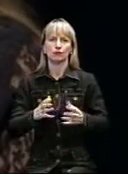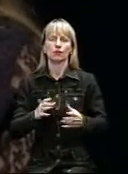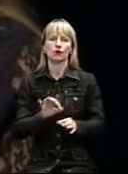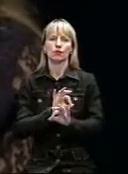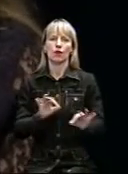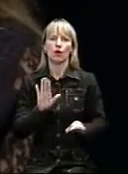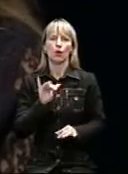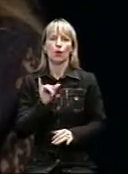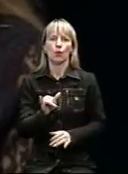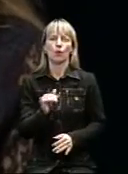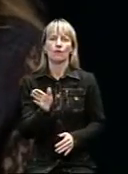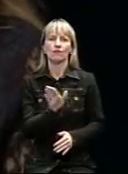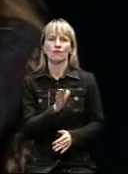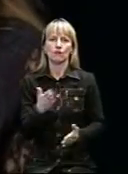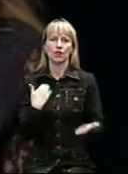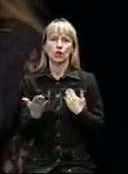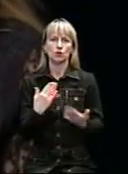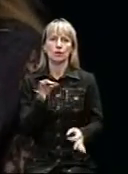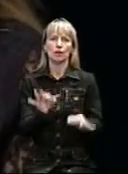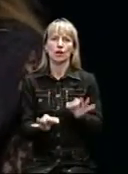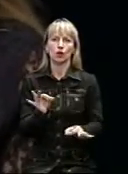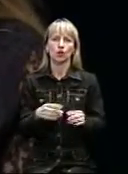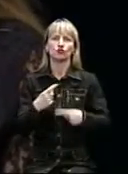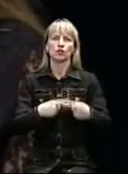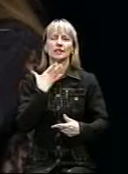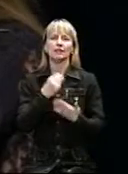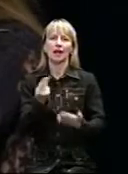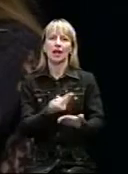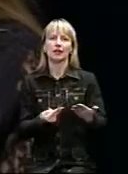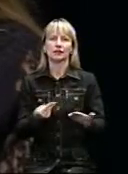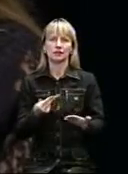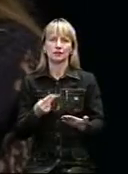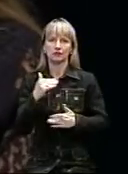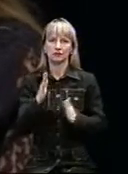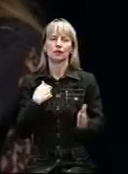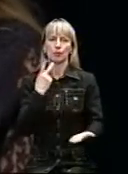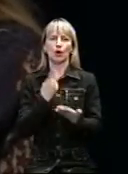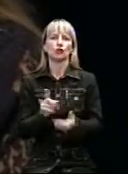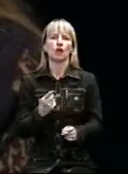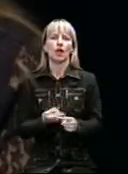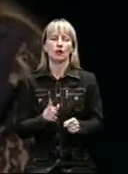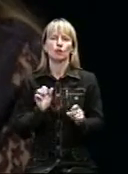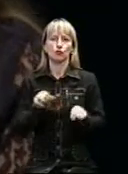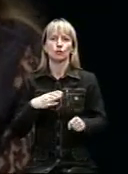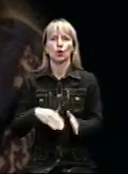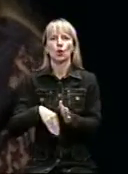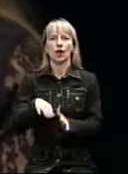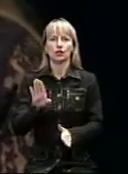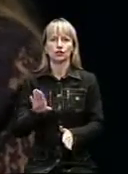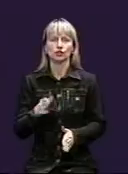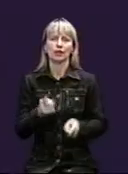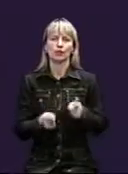у природі. Через свої картини я показую, що все може бути гарніше. Іноді